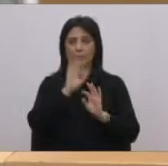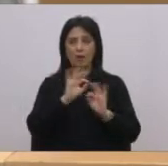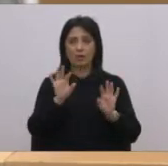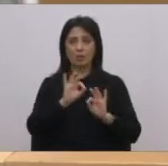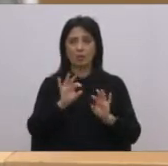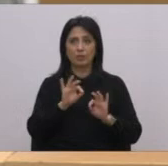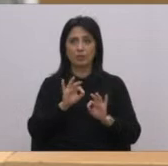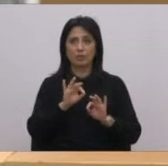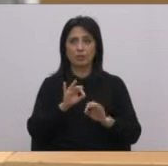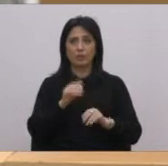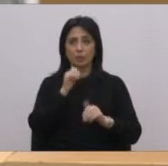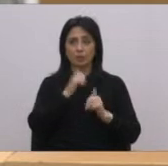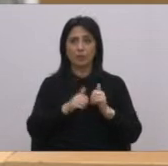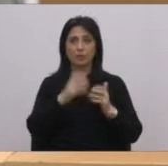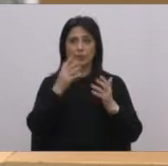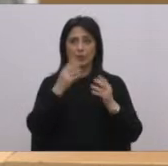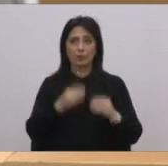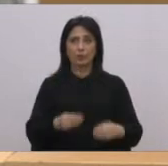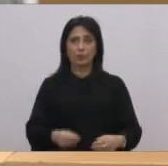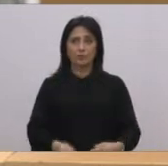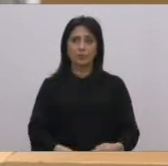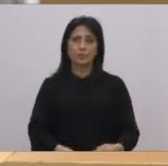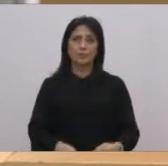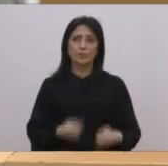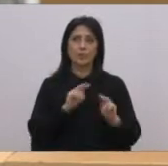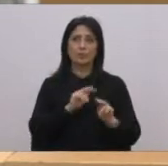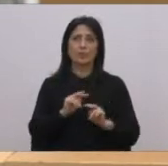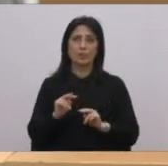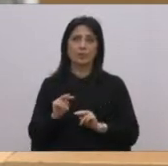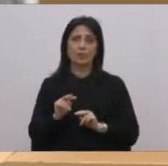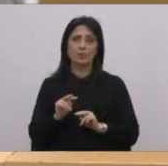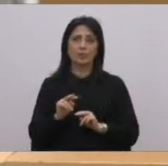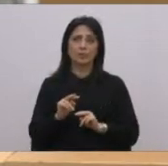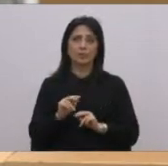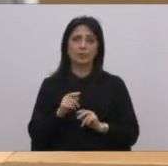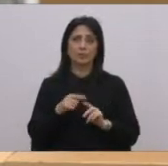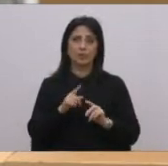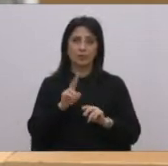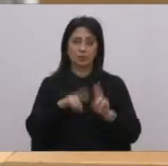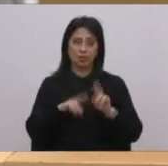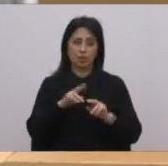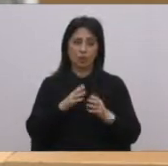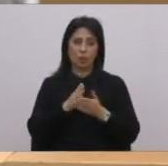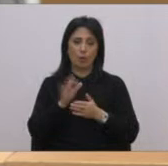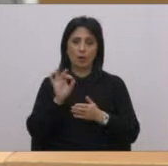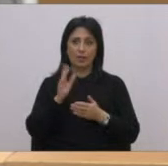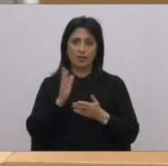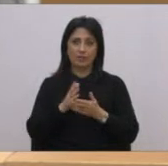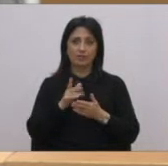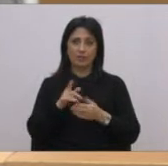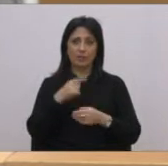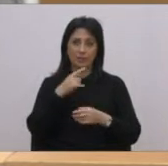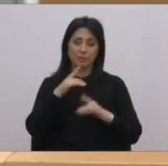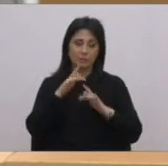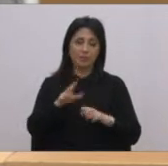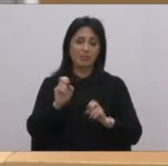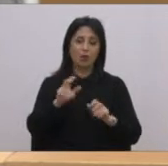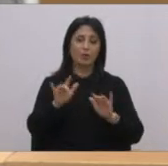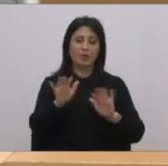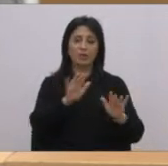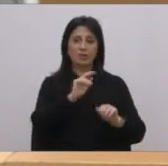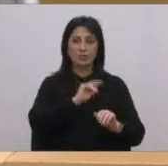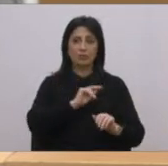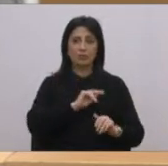გადაუხადო. ყოველდღიურად აკონტროლებენ არიან მშენებლების ერთად და იქ მიმდინარეობს